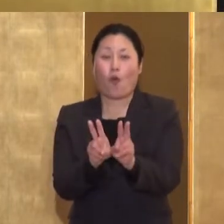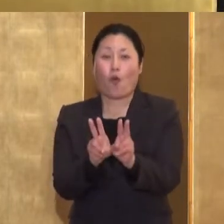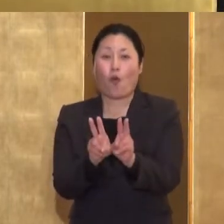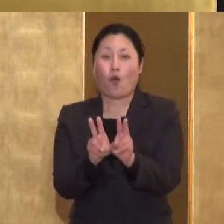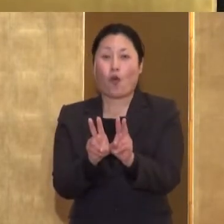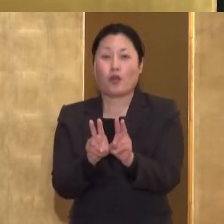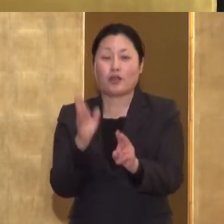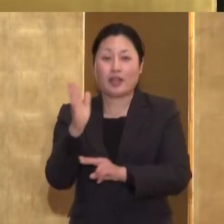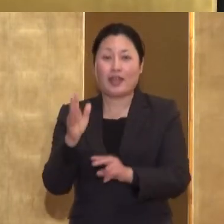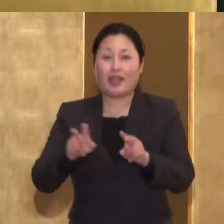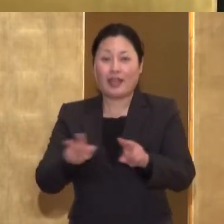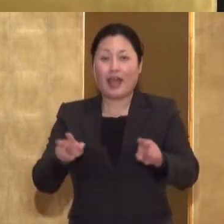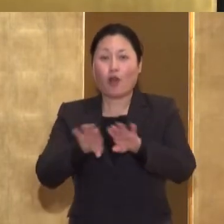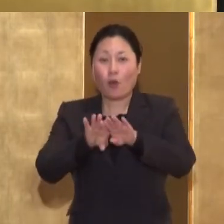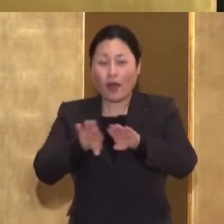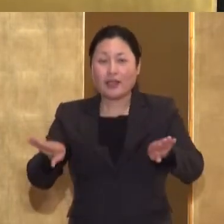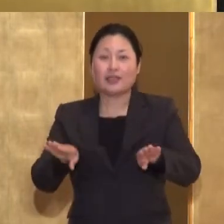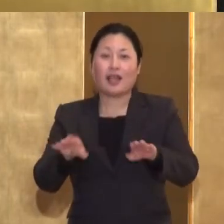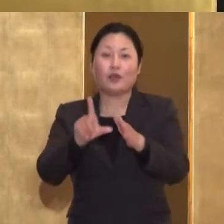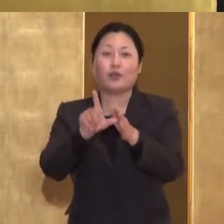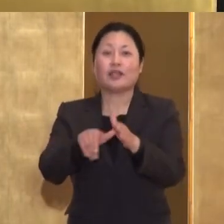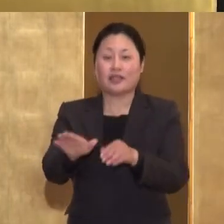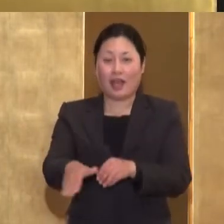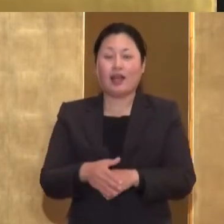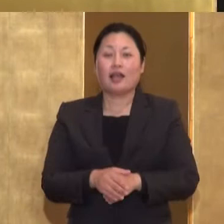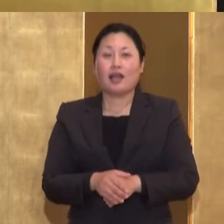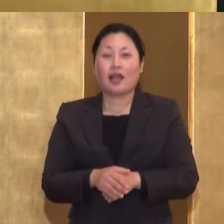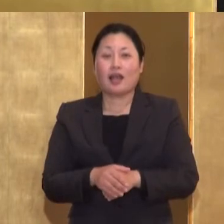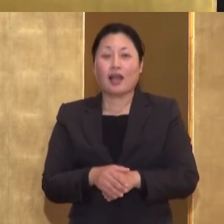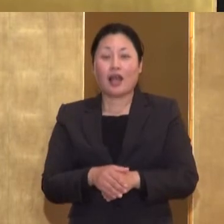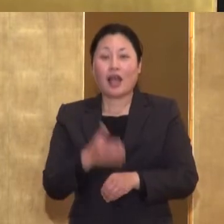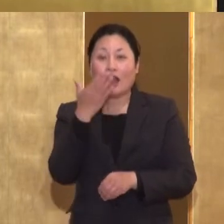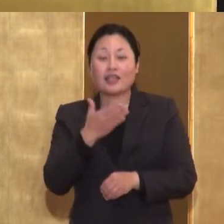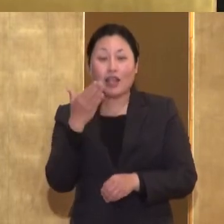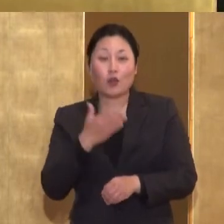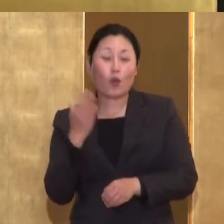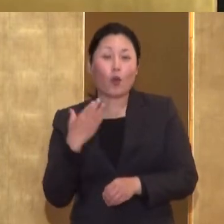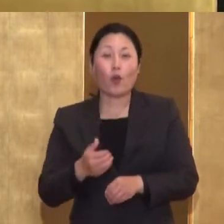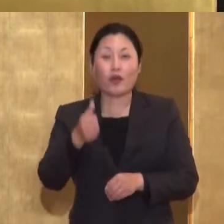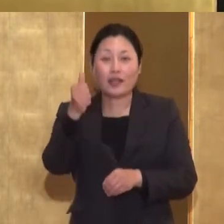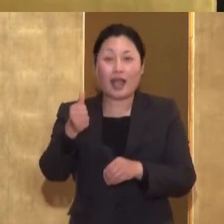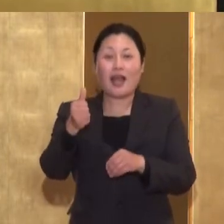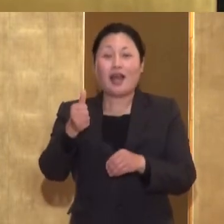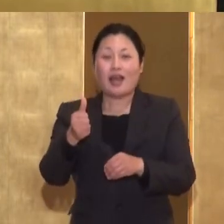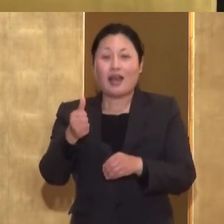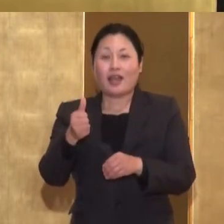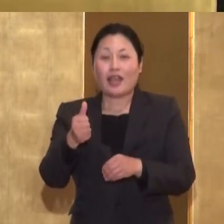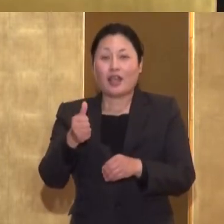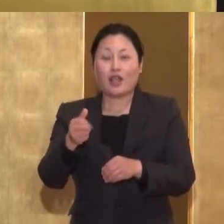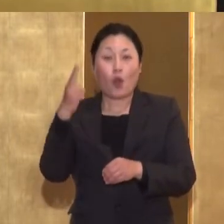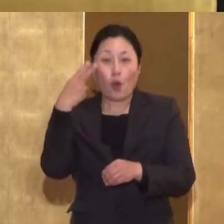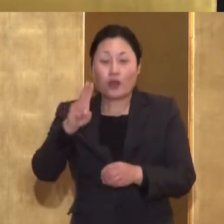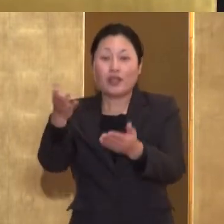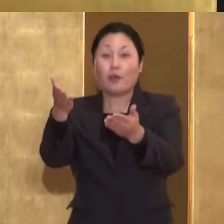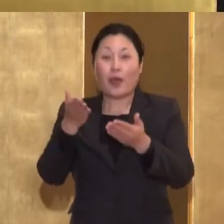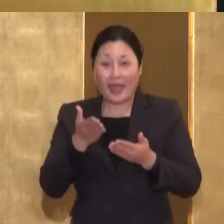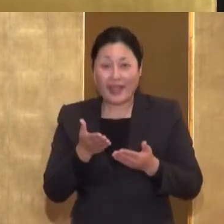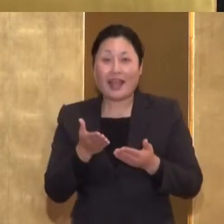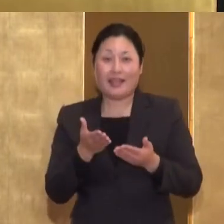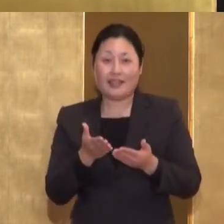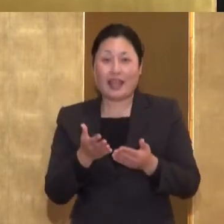佐藤総理が沖縄返還でアメリカと合意し解散総選挙に打って出